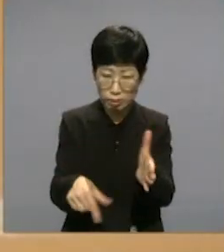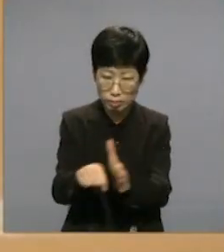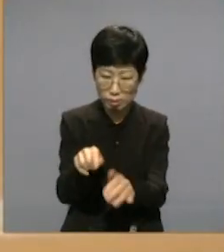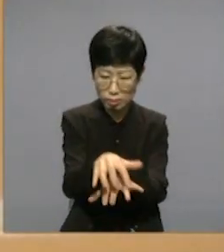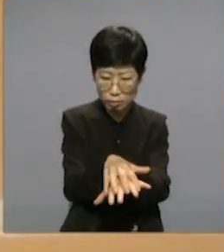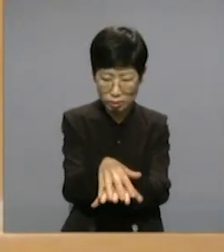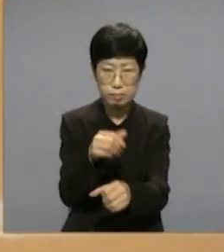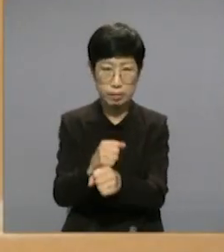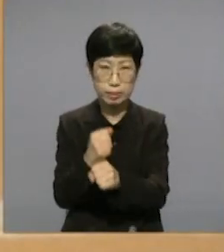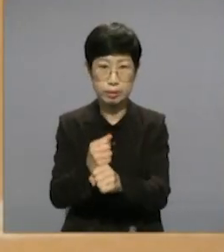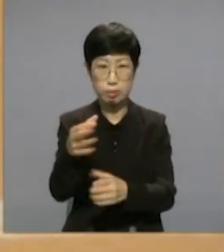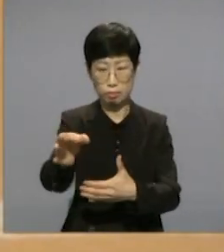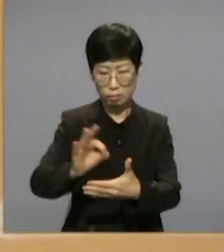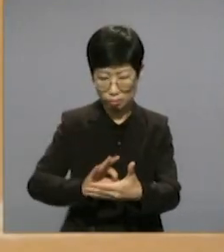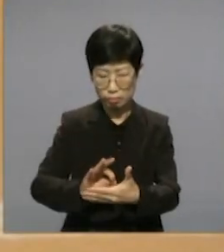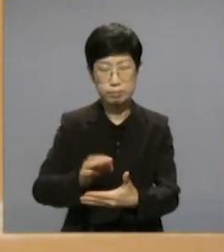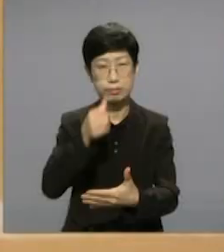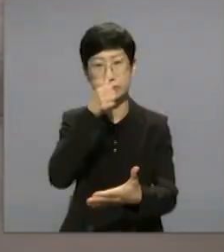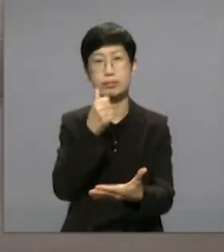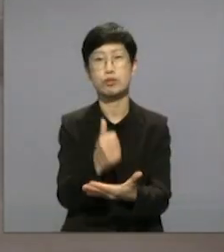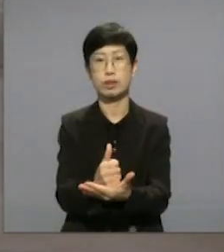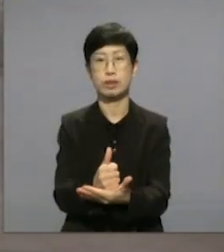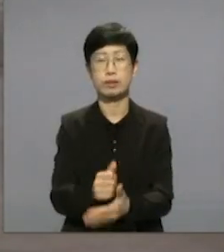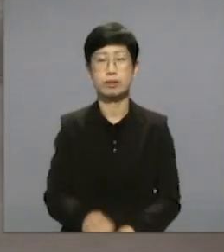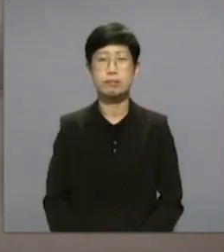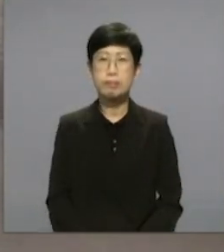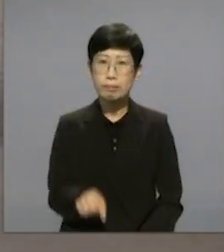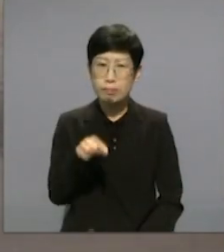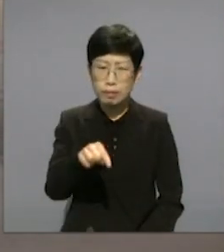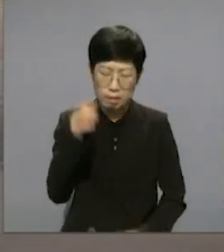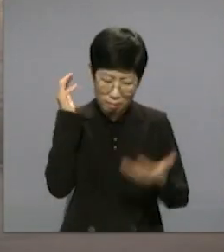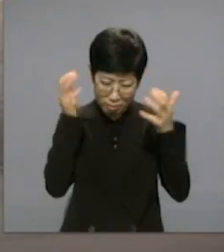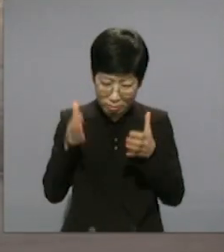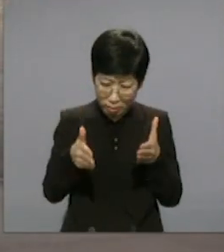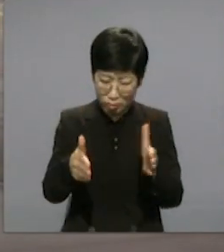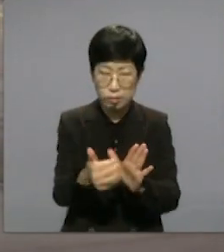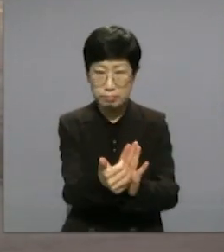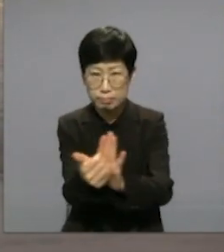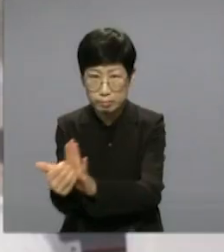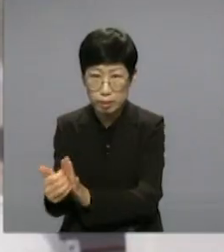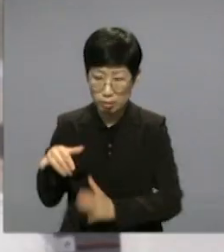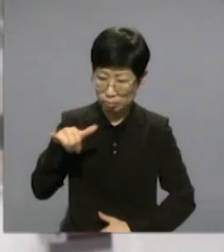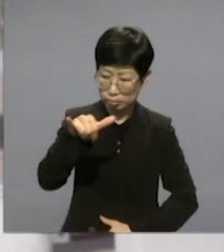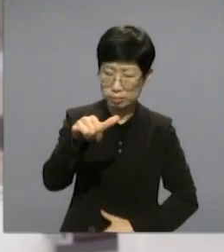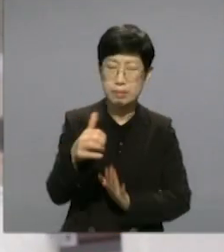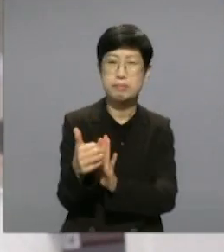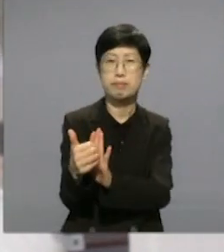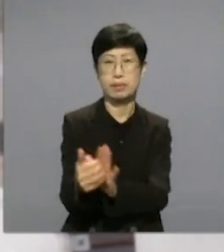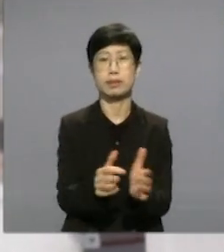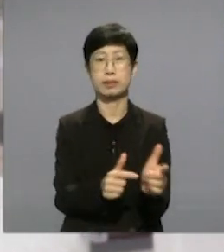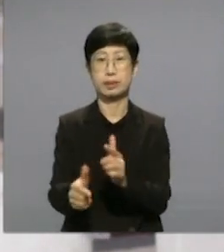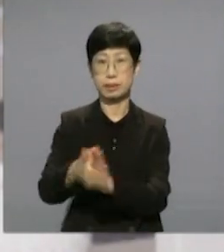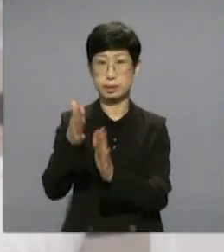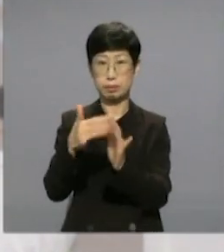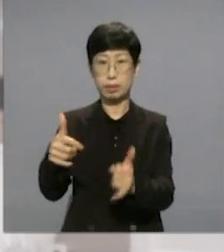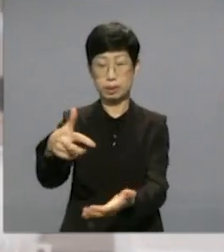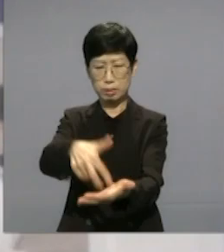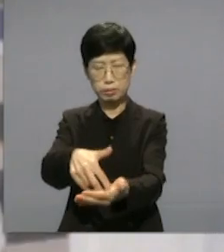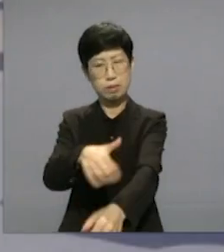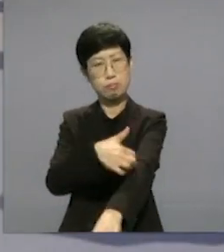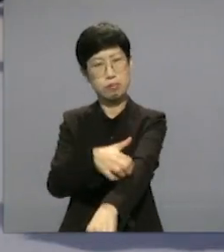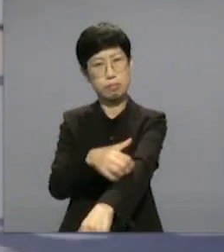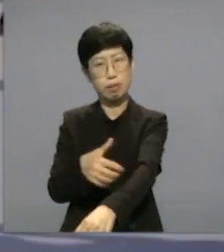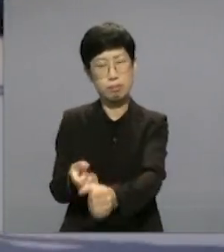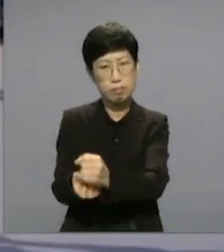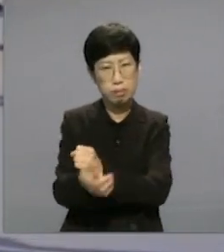기부금을 모금한 혐의 등입니다. 정부는 이들이 혼잡한 도로를 봉쇄하고 항공 운항을 막는 등 시민에게 끼치는 불편이